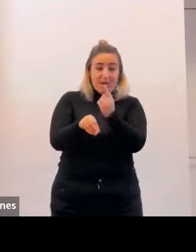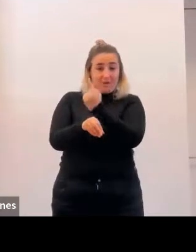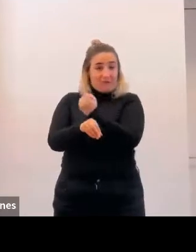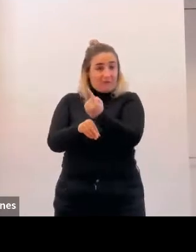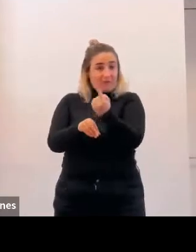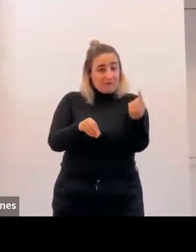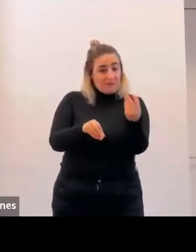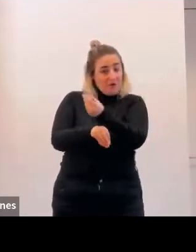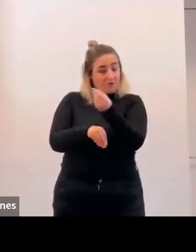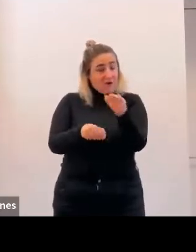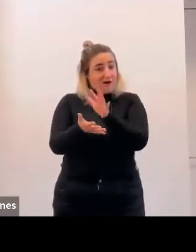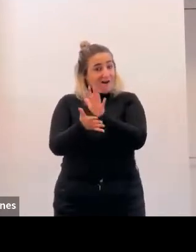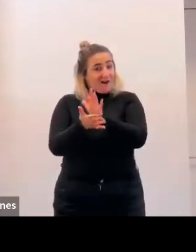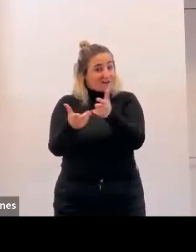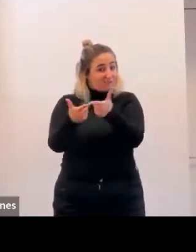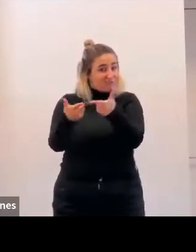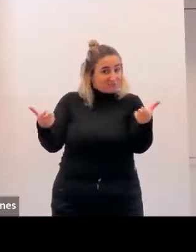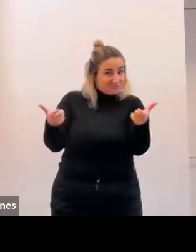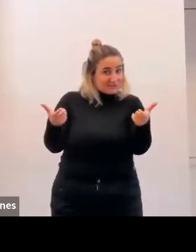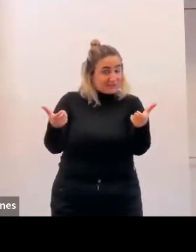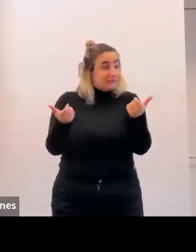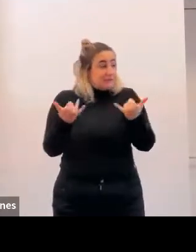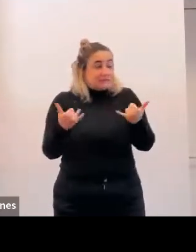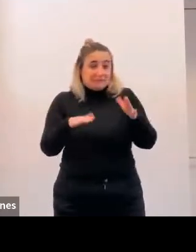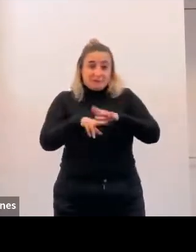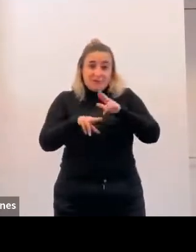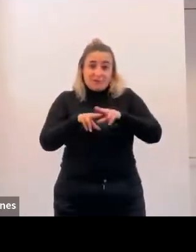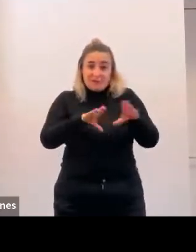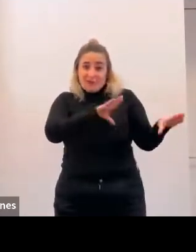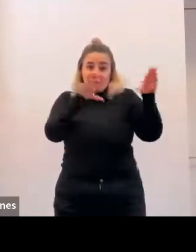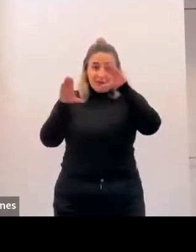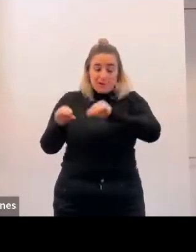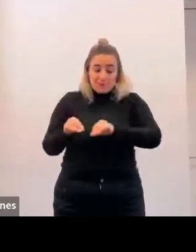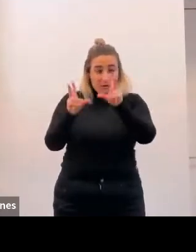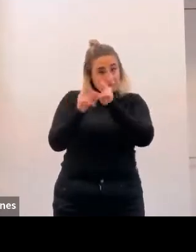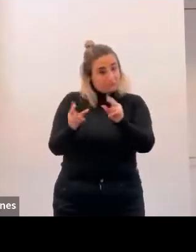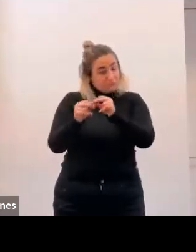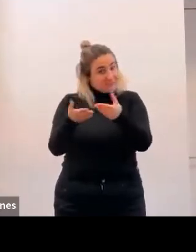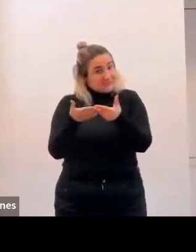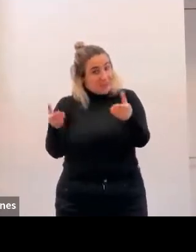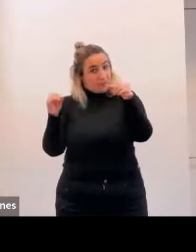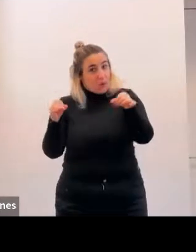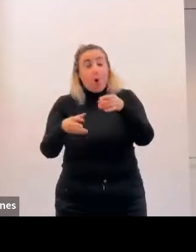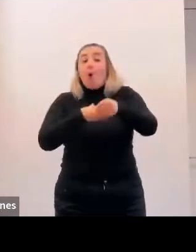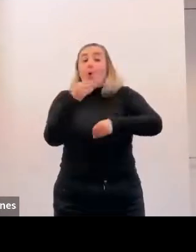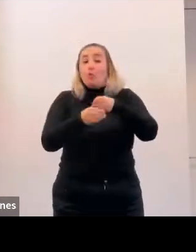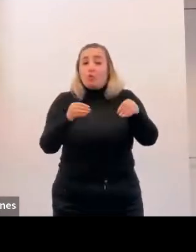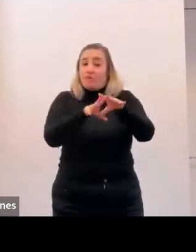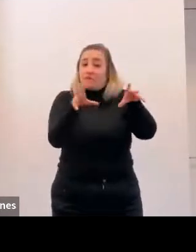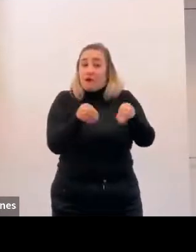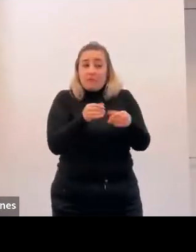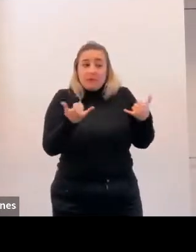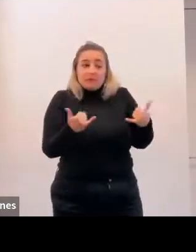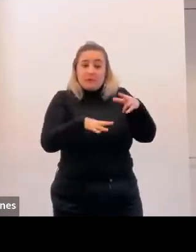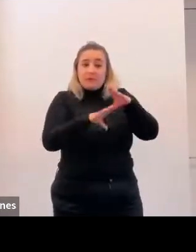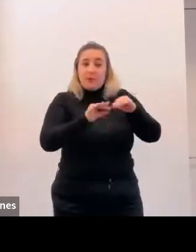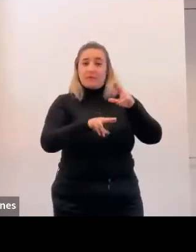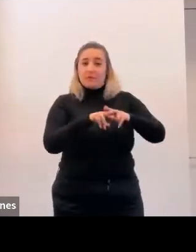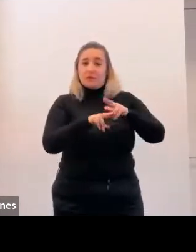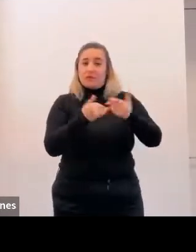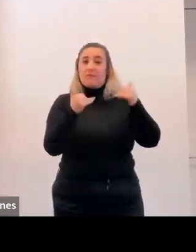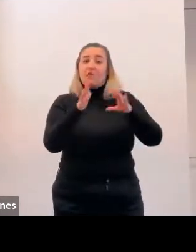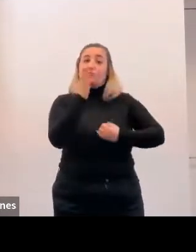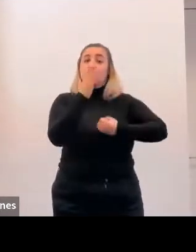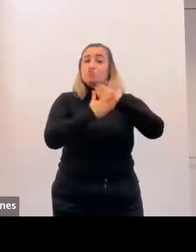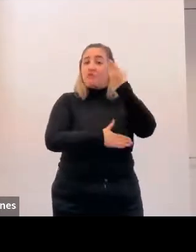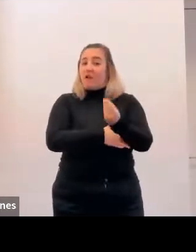des enfants de différents âges s'installant à Nancy, ou une famille déjà nancéenne accueillant son premier enfant, ou un nouvel enfant,